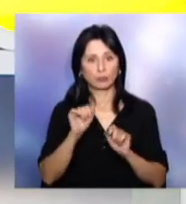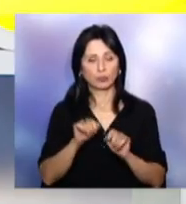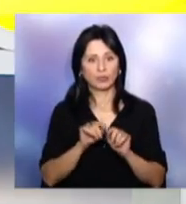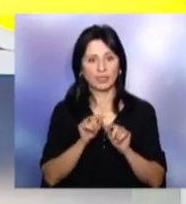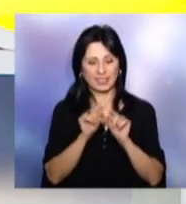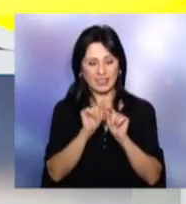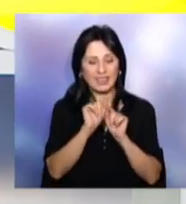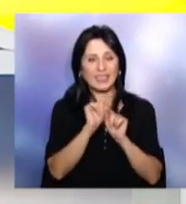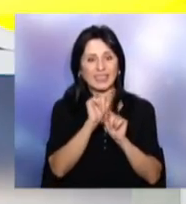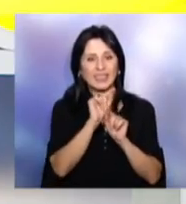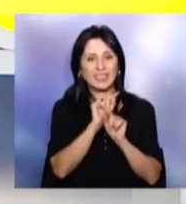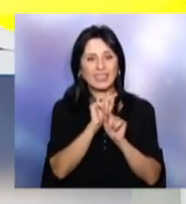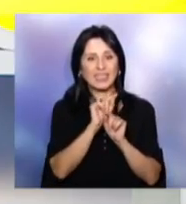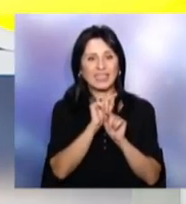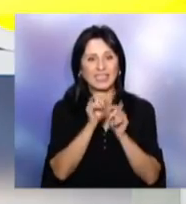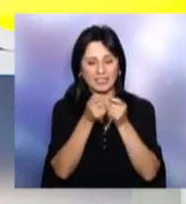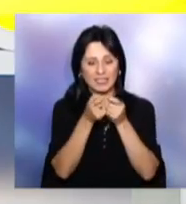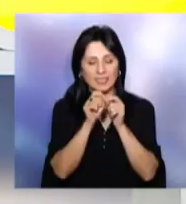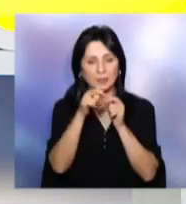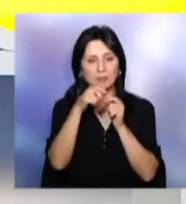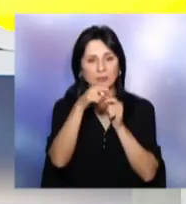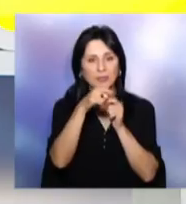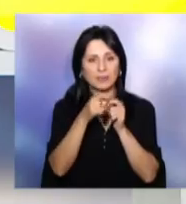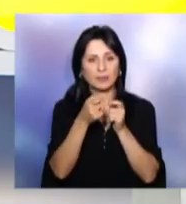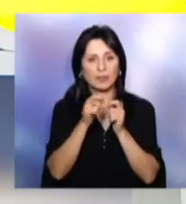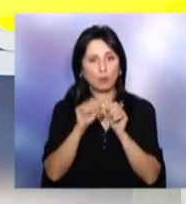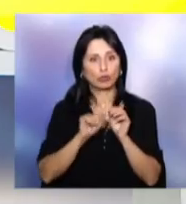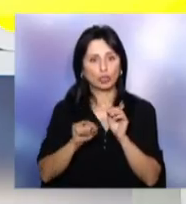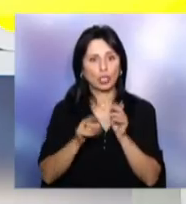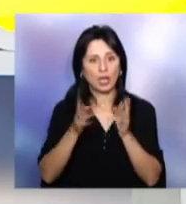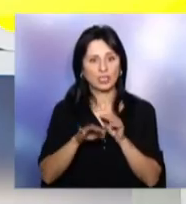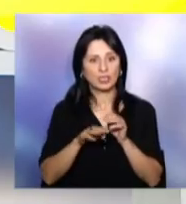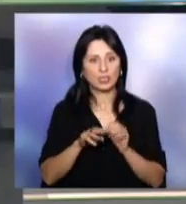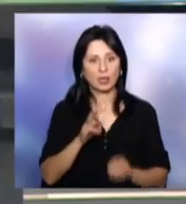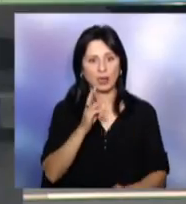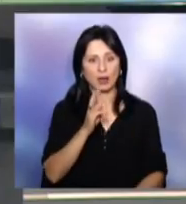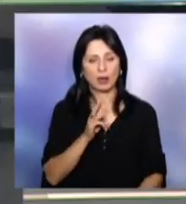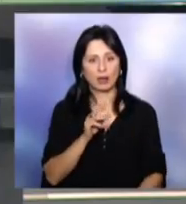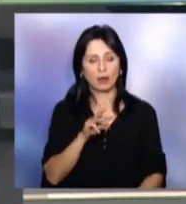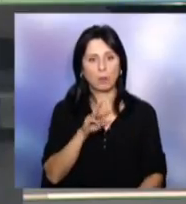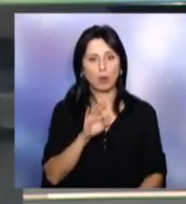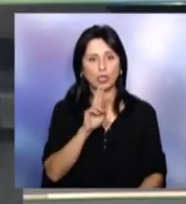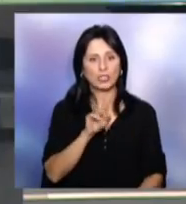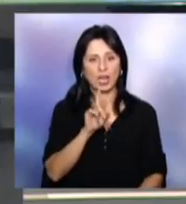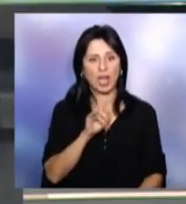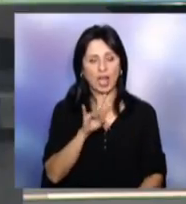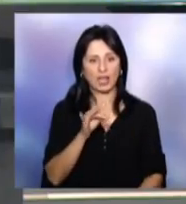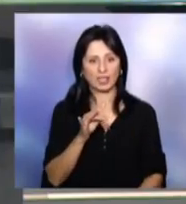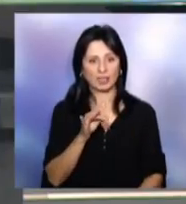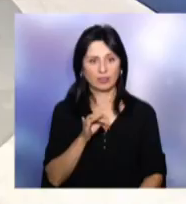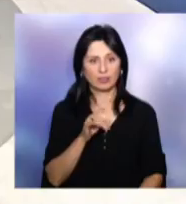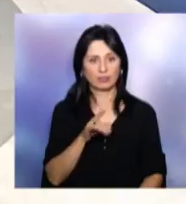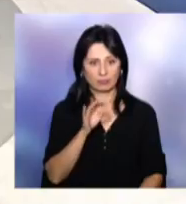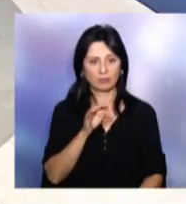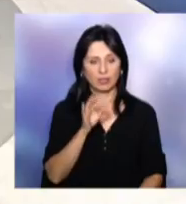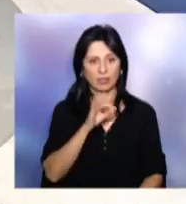არის წიპწები, ეს არის წვრილი მარცვლები, წვრილი თესლები, მოცხარი, რომელიც მე მინდა რომ ფართოდ გამოიყენოთ.